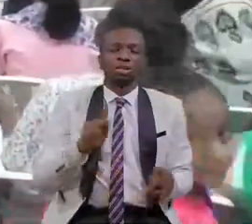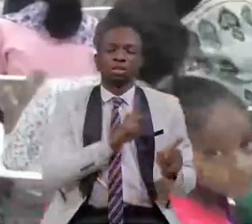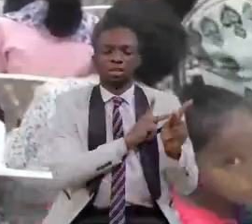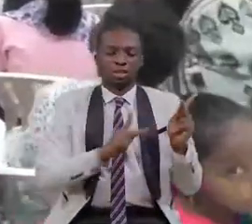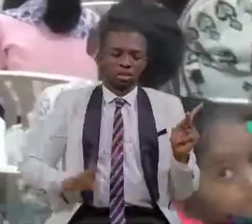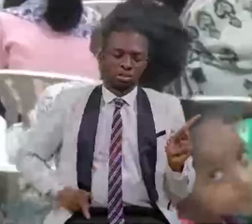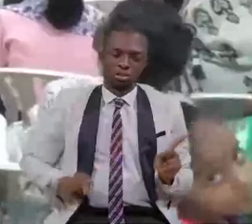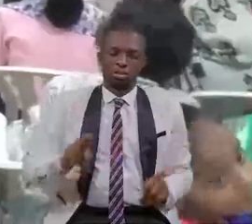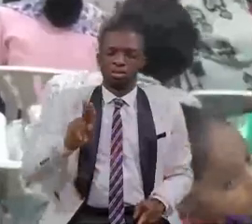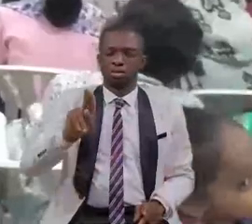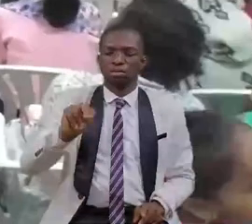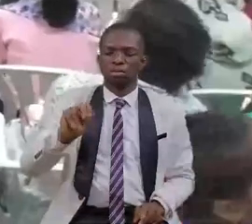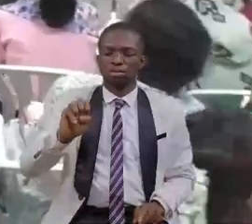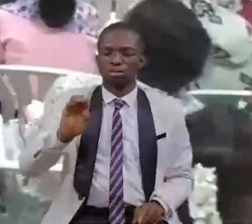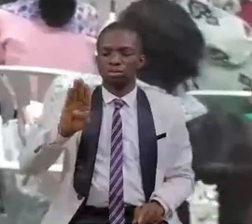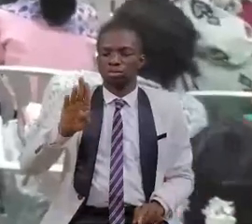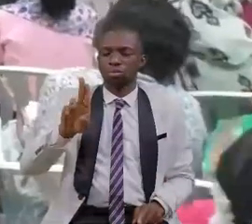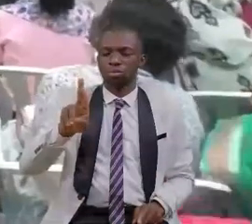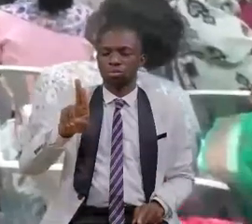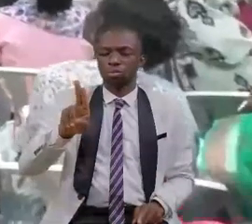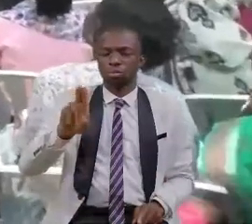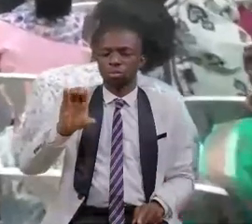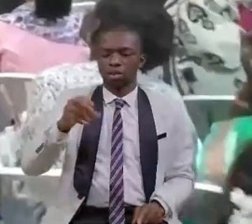Daniel a révélé la vérité à Nebuchadnezzar.